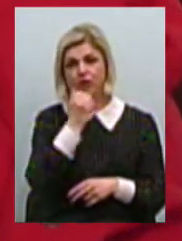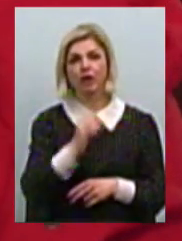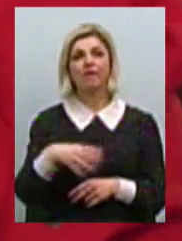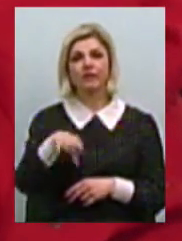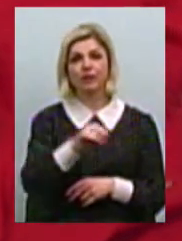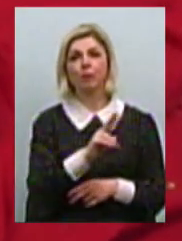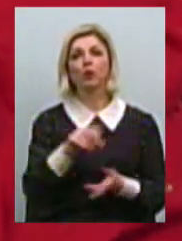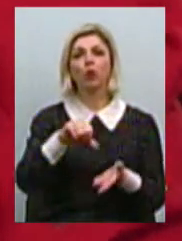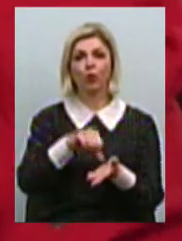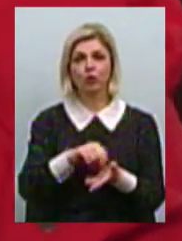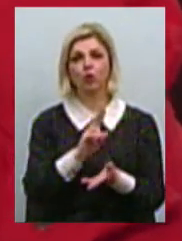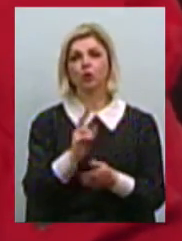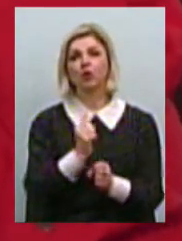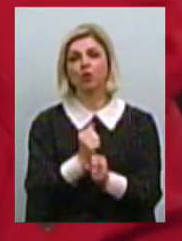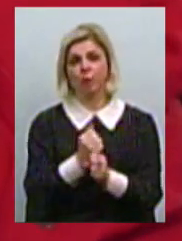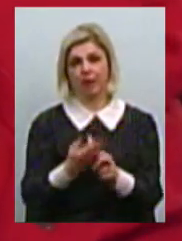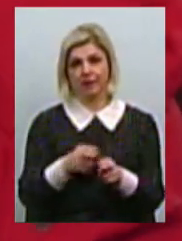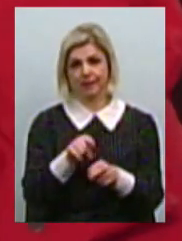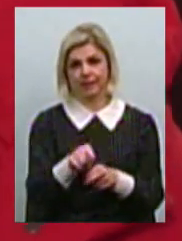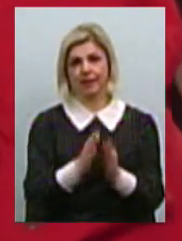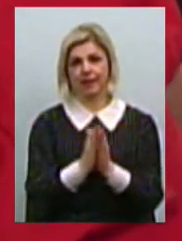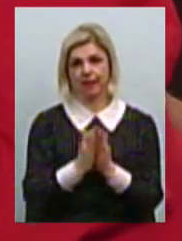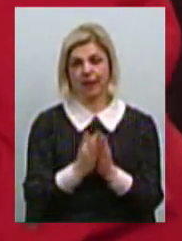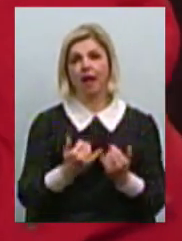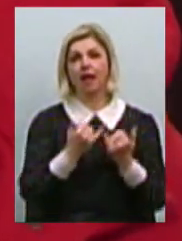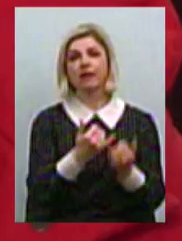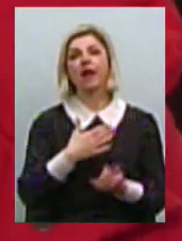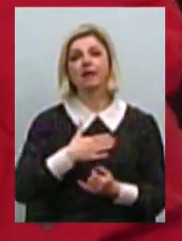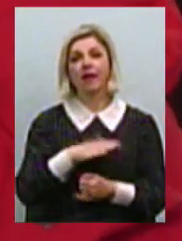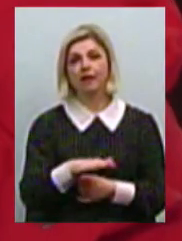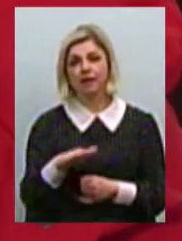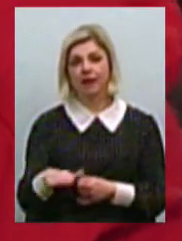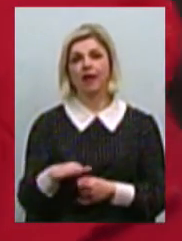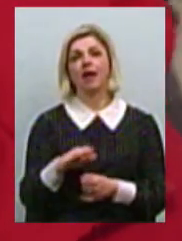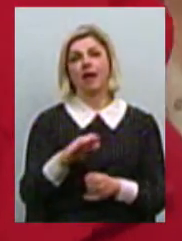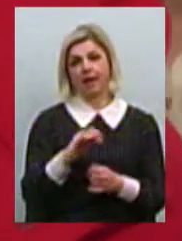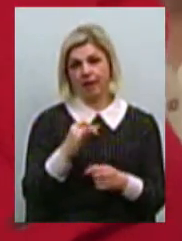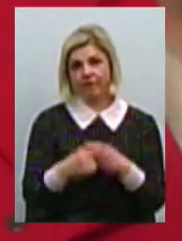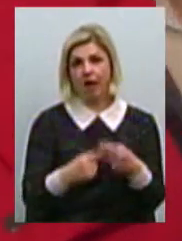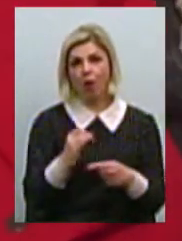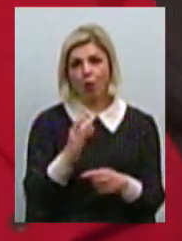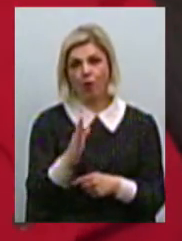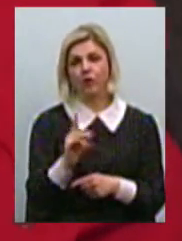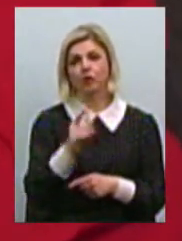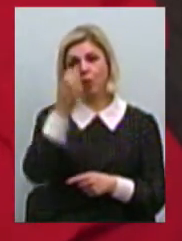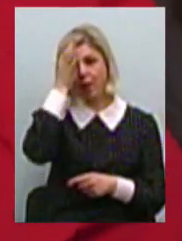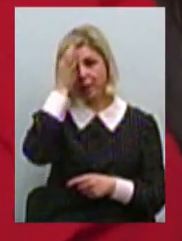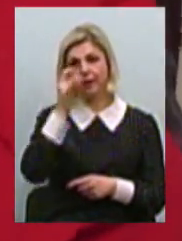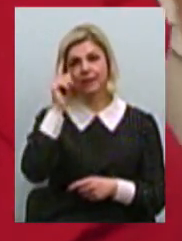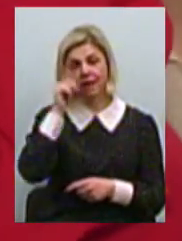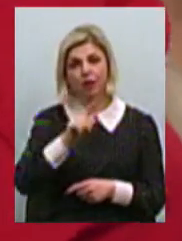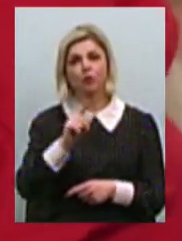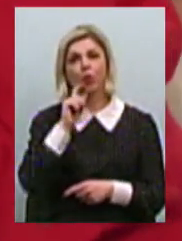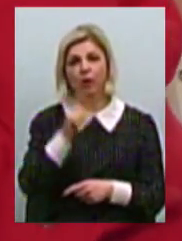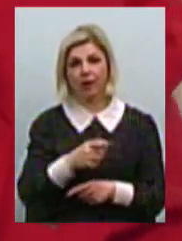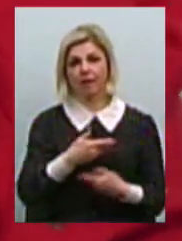хто зробив ці книги. Ці книги і для нас, і для наших дітей, і взагалі для наших онуків, правнуків. Щоб вони пам'ятали, знали, що Україну ми